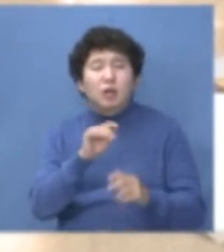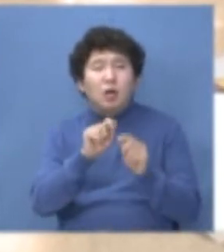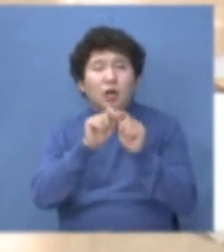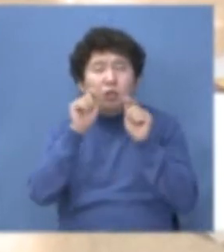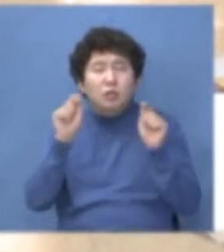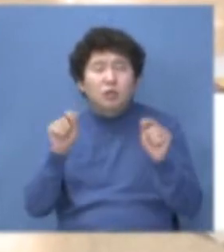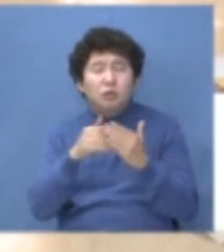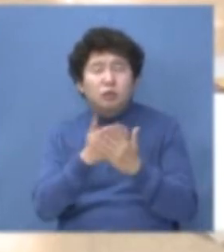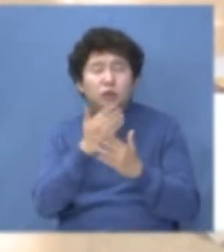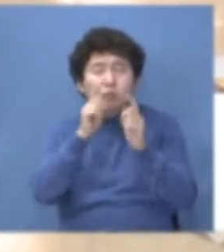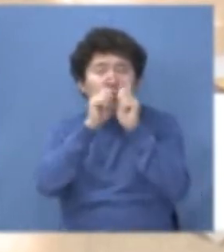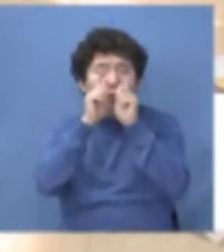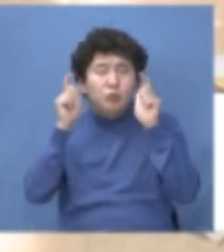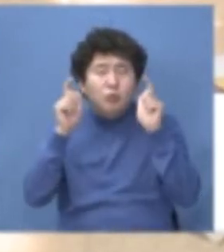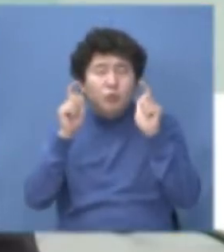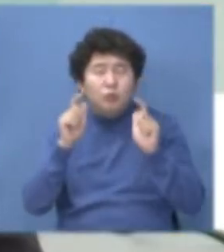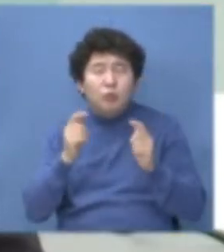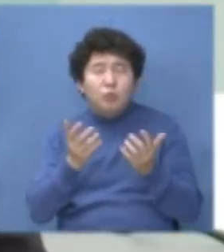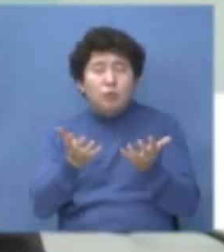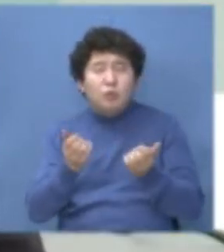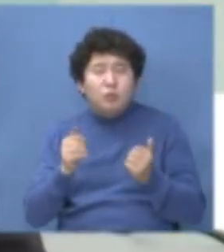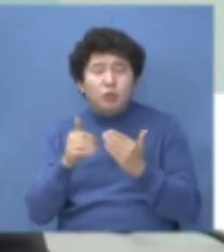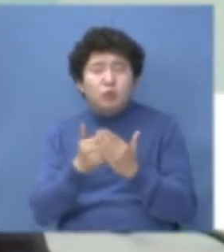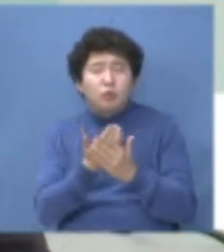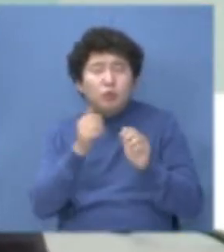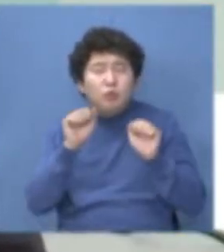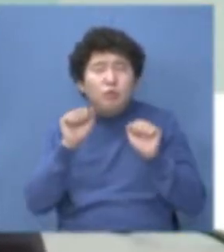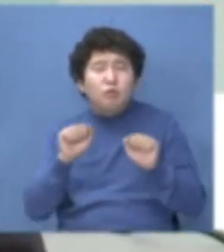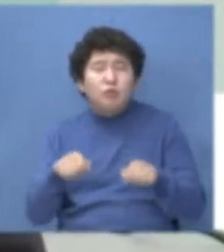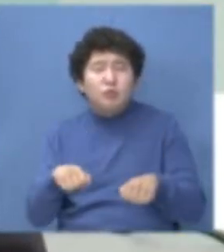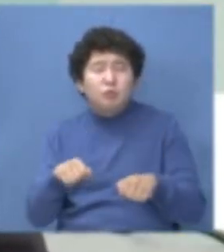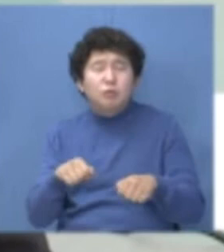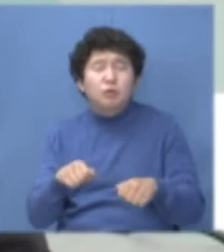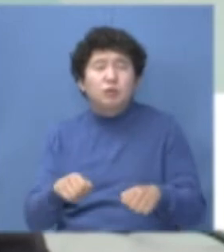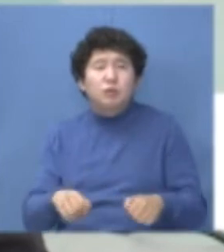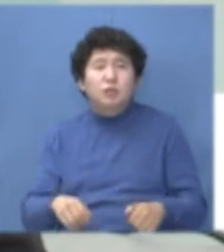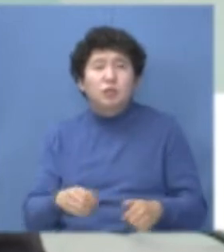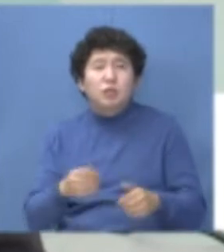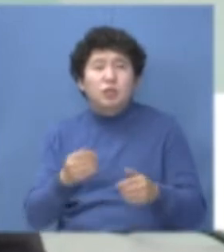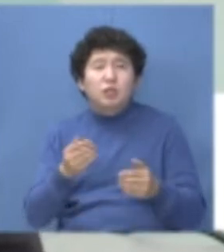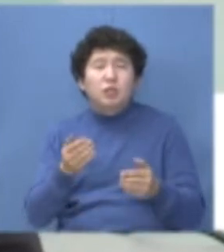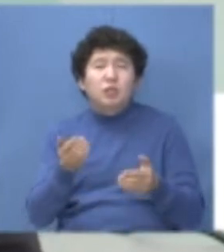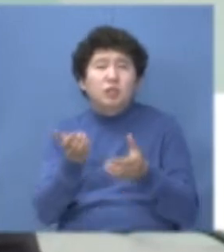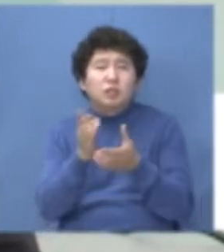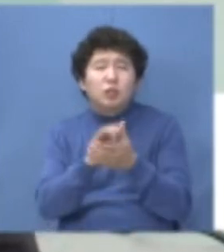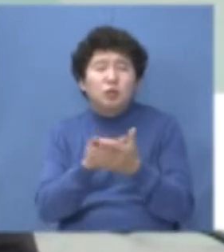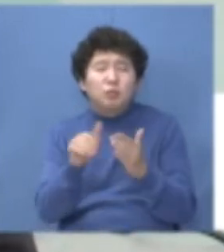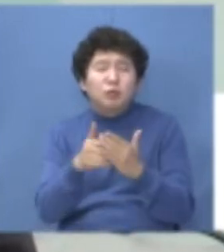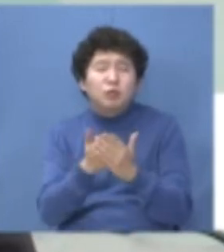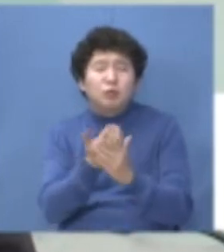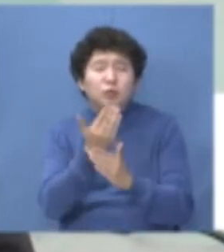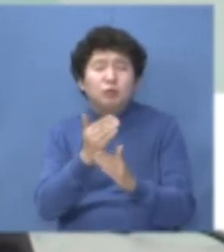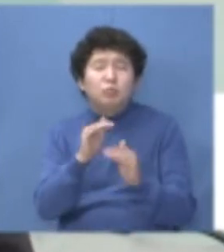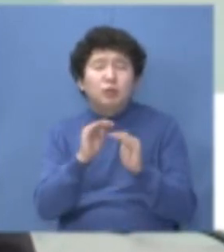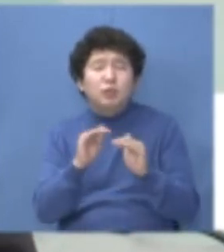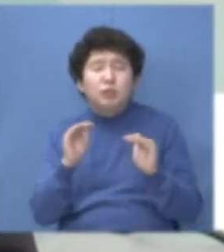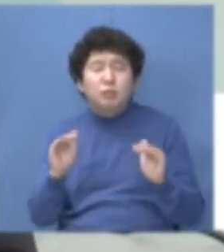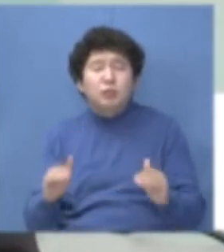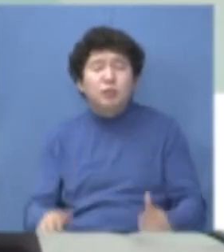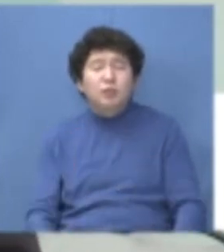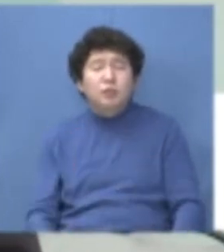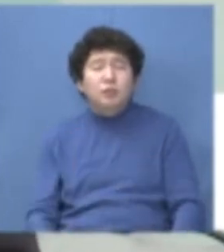өз қорқыныштарын жеңуге мүмкіндік алды. Послание президент. Мемлекет басшысы биылғы жолдауында білім беру жүйесін жетілдіру ісіне кеңінен